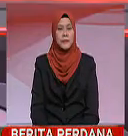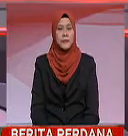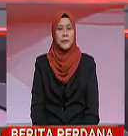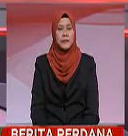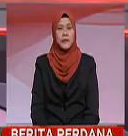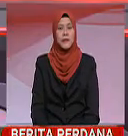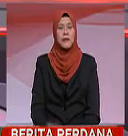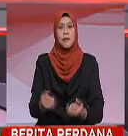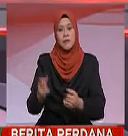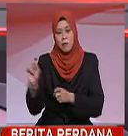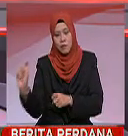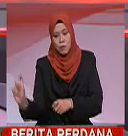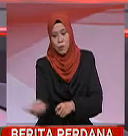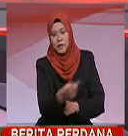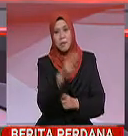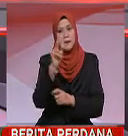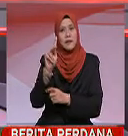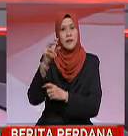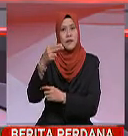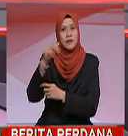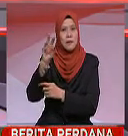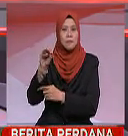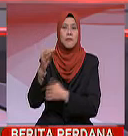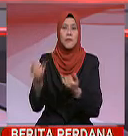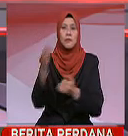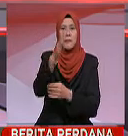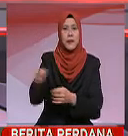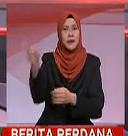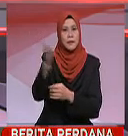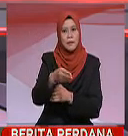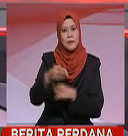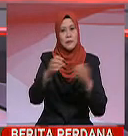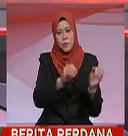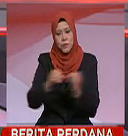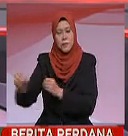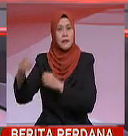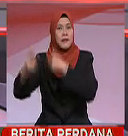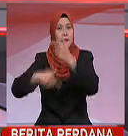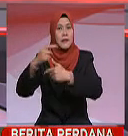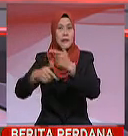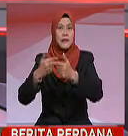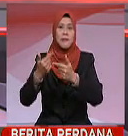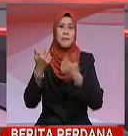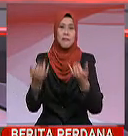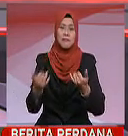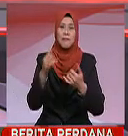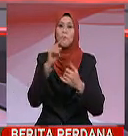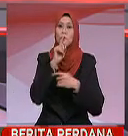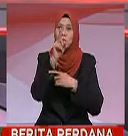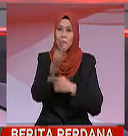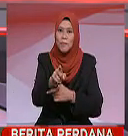konfederasi hoki Malaysia khm pula terpaksa membatalkan penganjuran Liga hoki remaja Malaysia 2020 yang